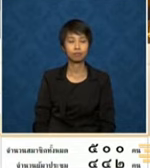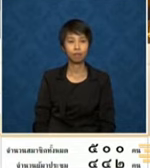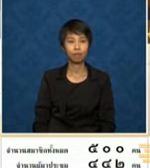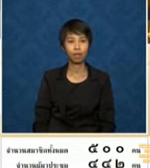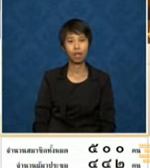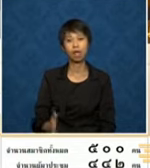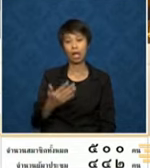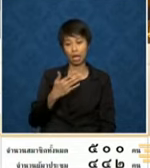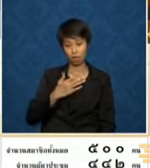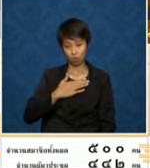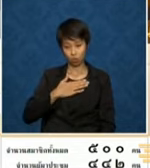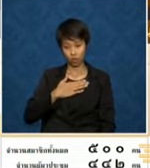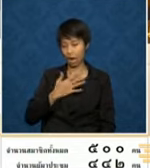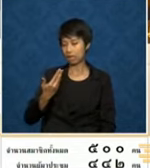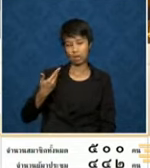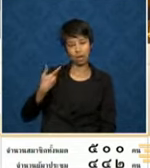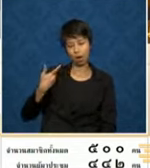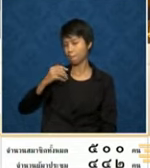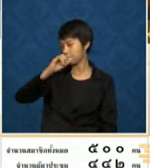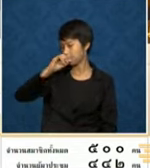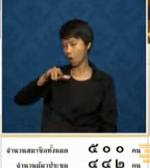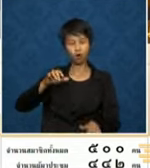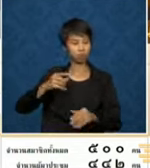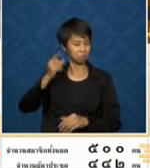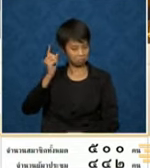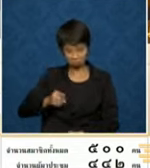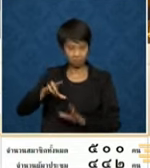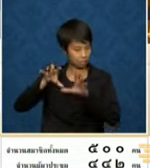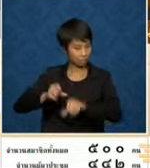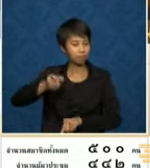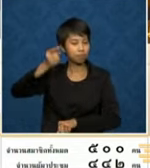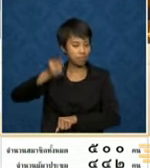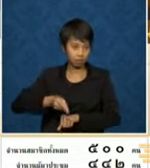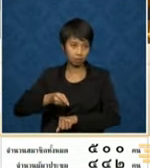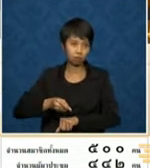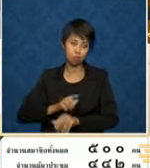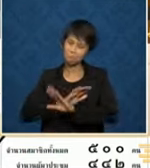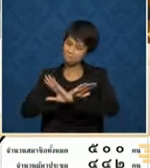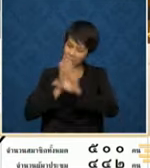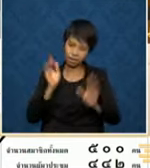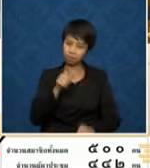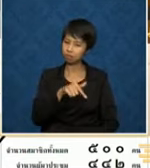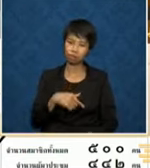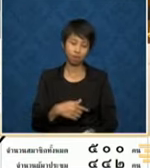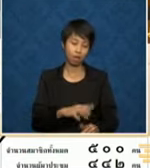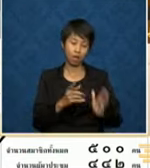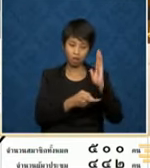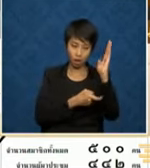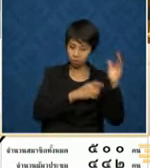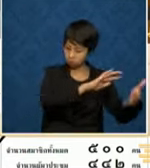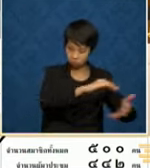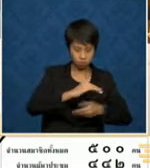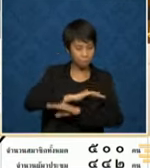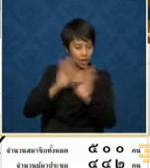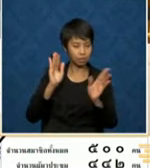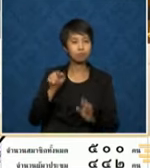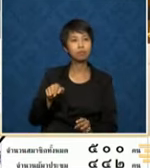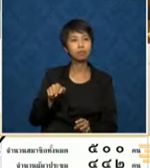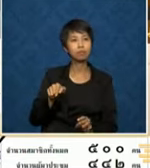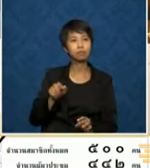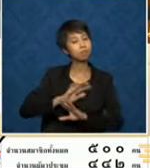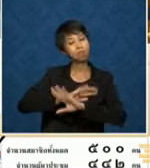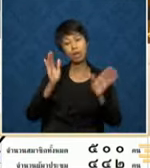พอเราลงประกาศสงครามและเอาจริงเอาจังว่าไม่ให้ทรานสิตไ